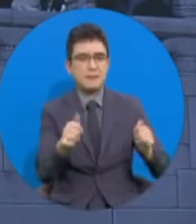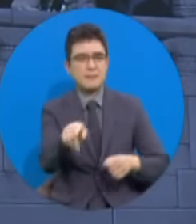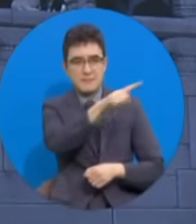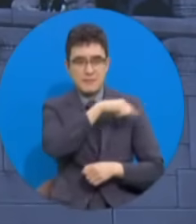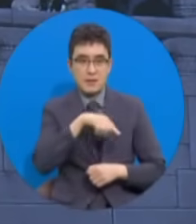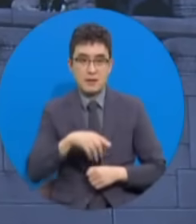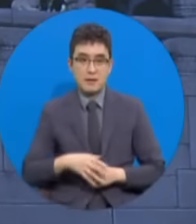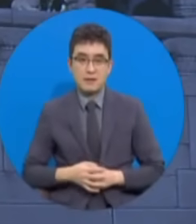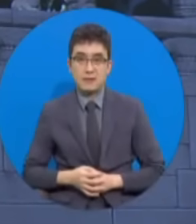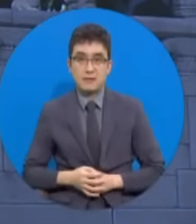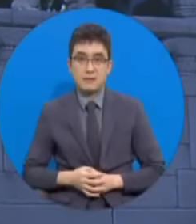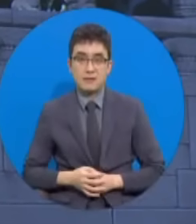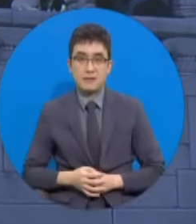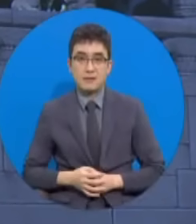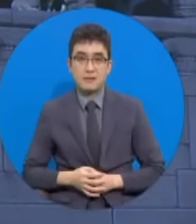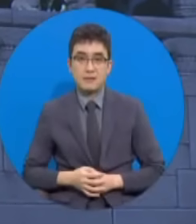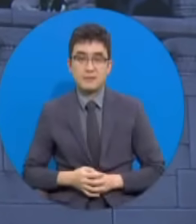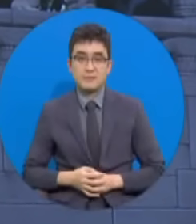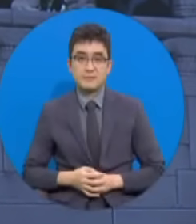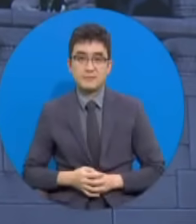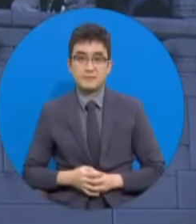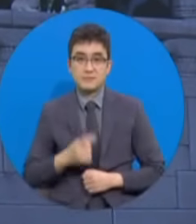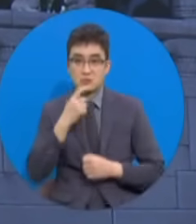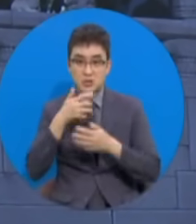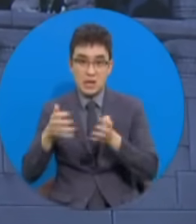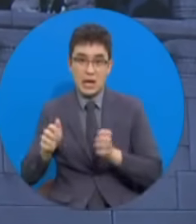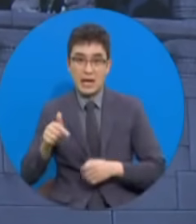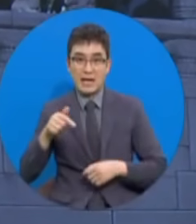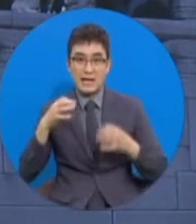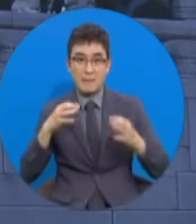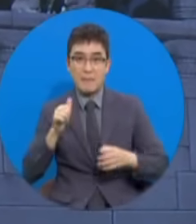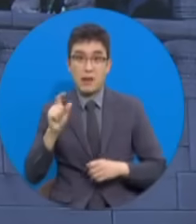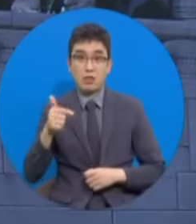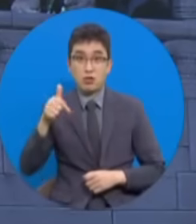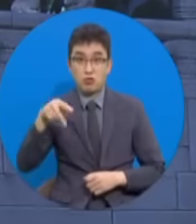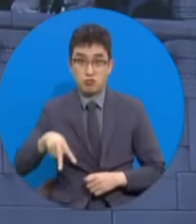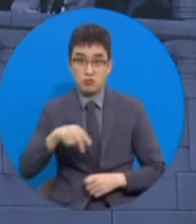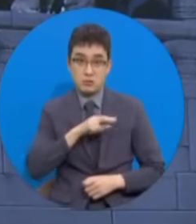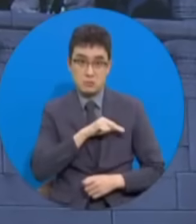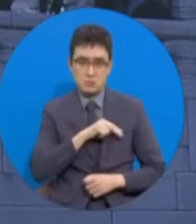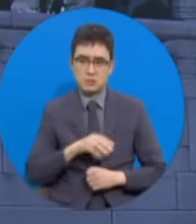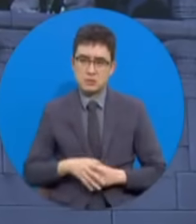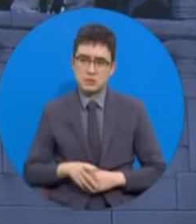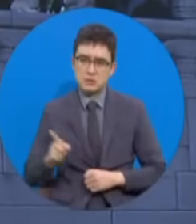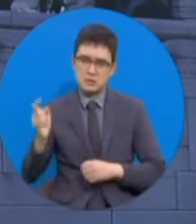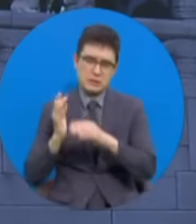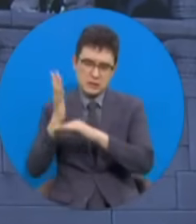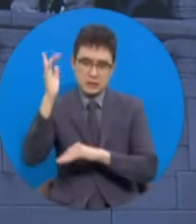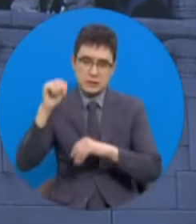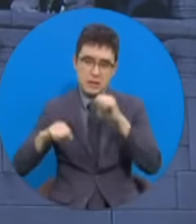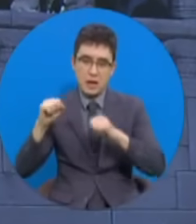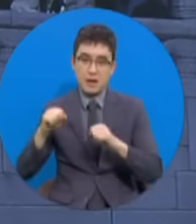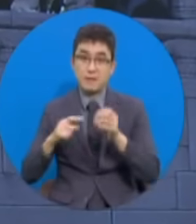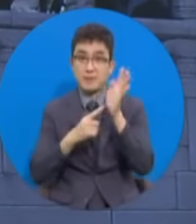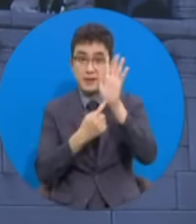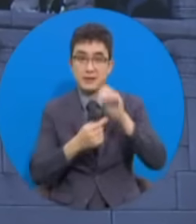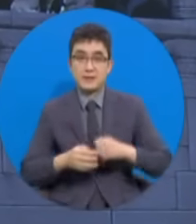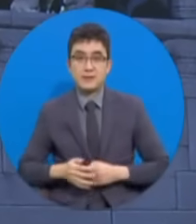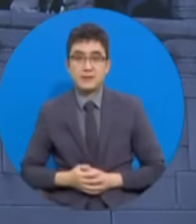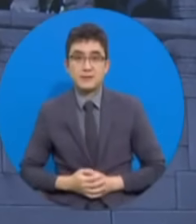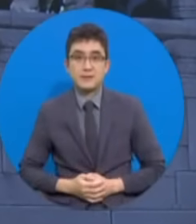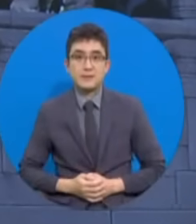해당 행위일까 해당 행위가 아닐까. 반면 민주당의 김한규 의원은 해당 행위가 맞다라고 밝혔습니다.